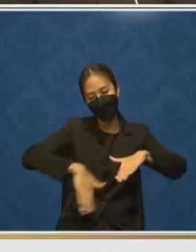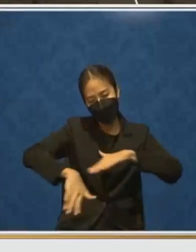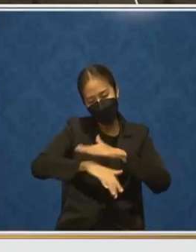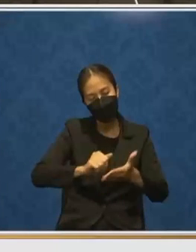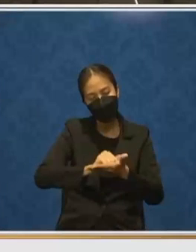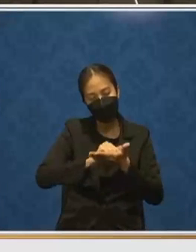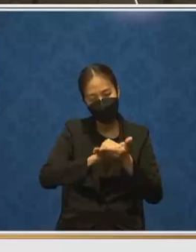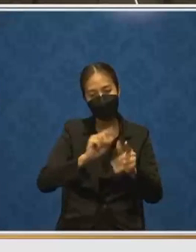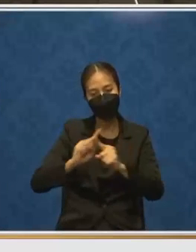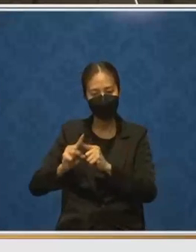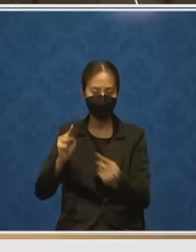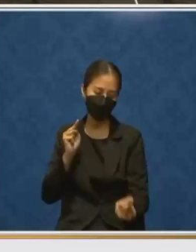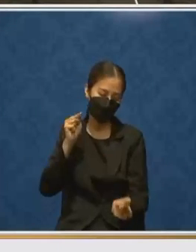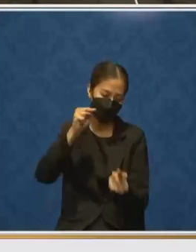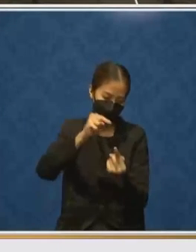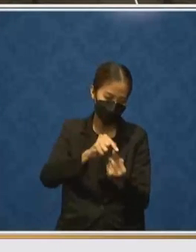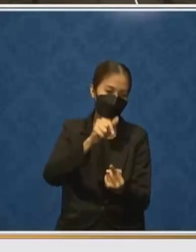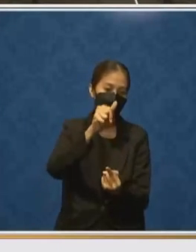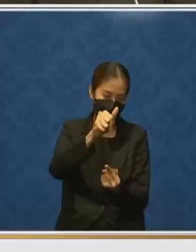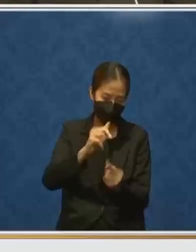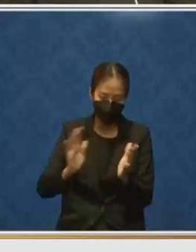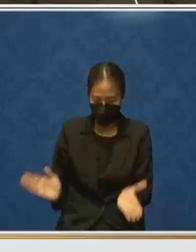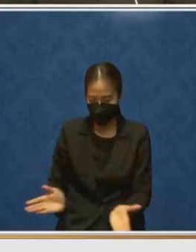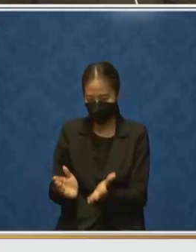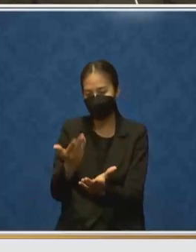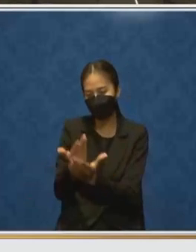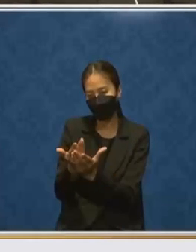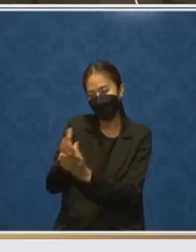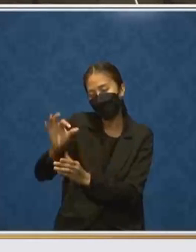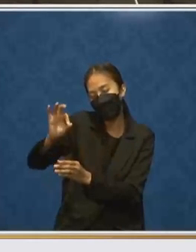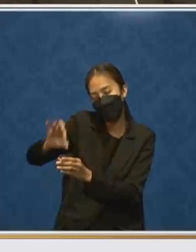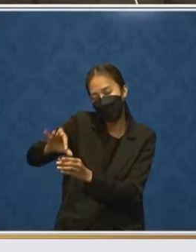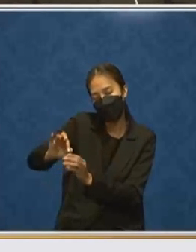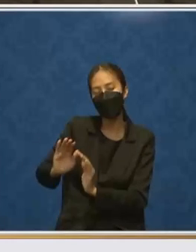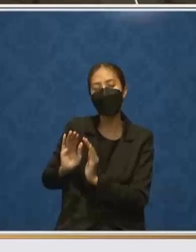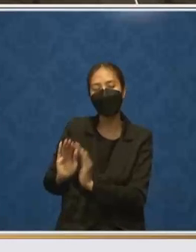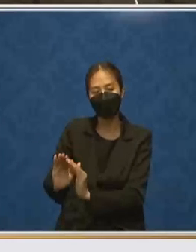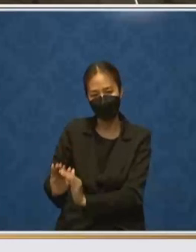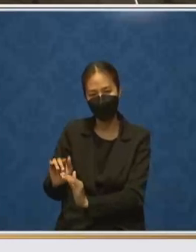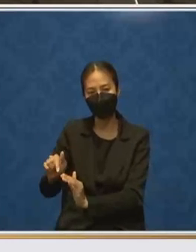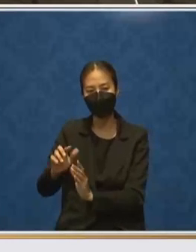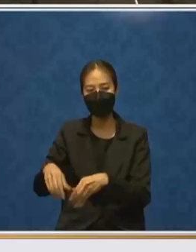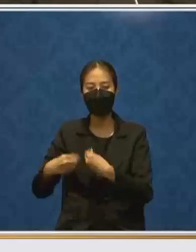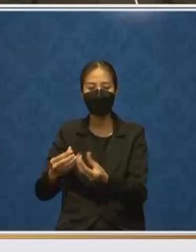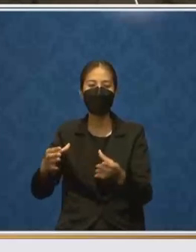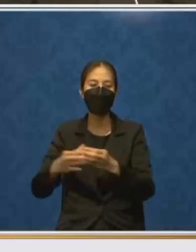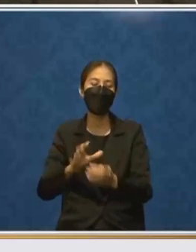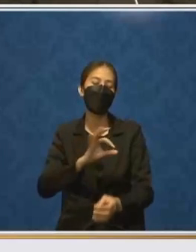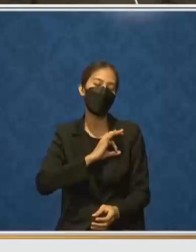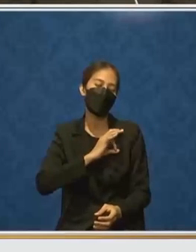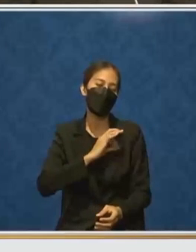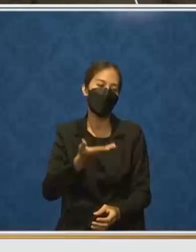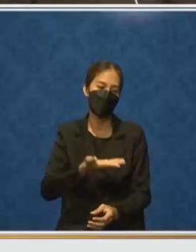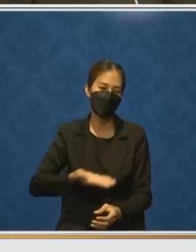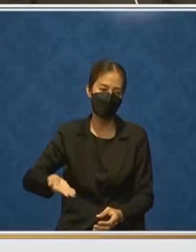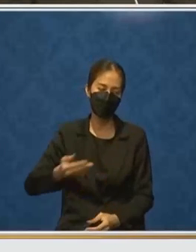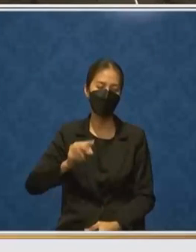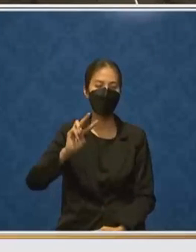ทั้งส่งเสริมการออมเพื่อเป็นหลักประกันการจ่ายบำนาญและประโยชน์ตอบแทนแก่สมาชิกเมื่อสิ้นสภาพ